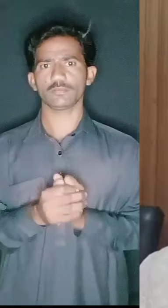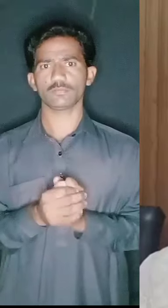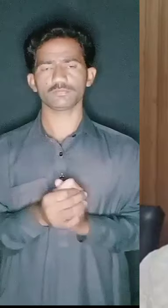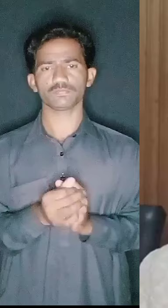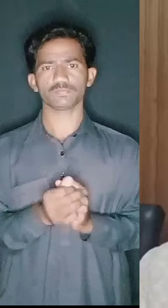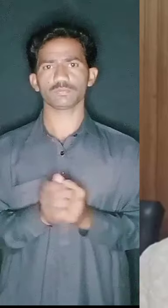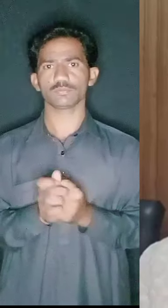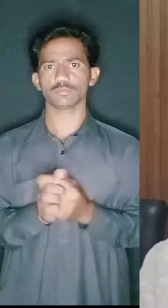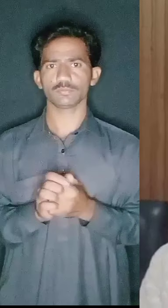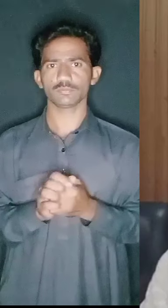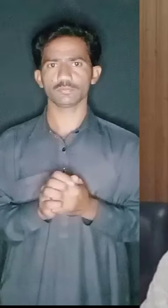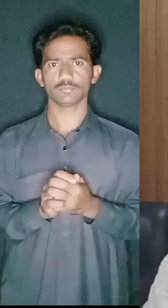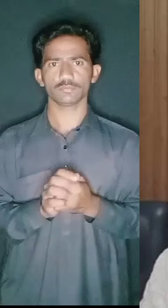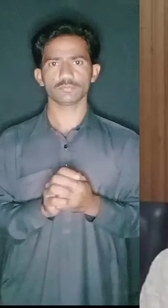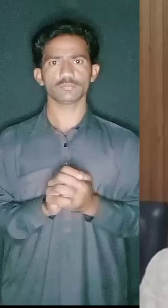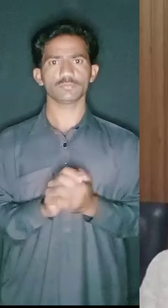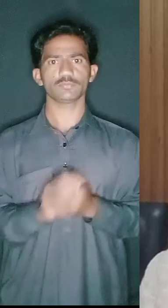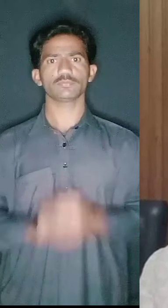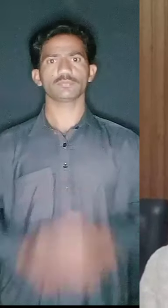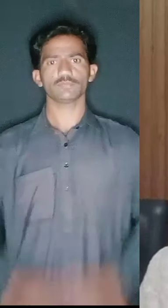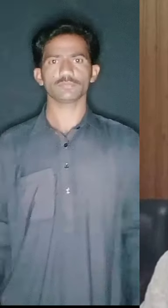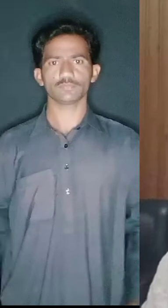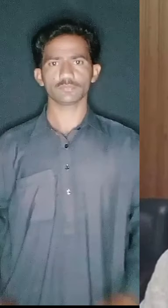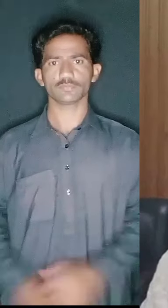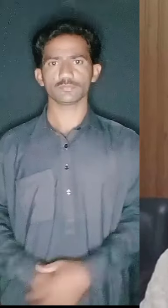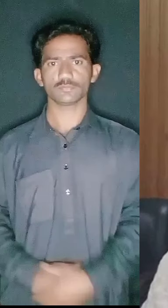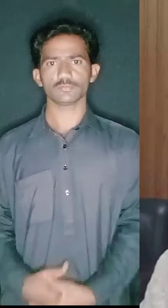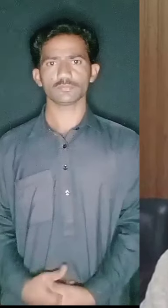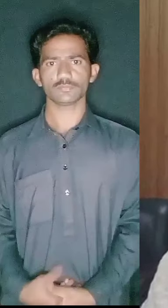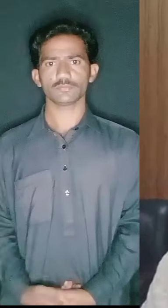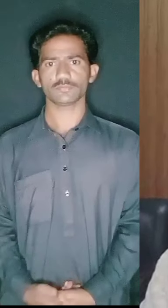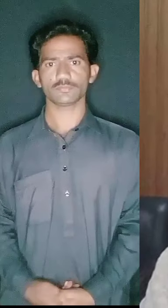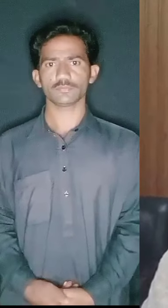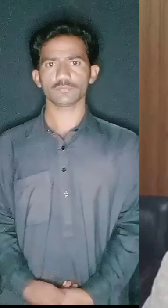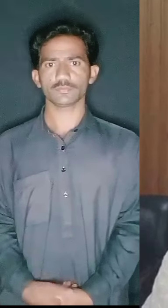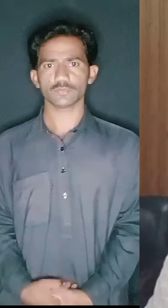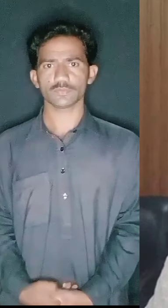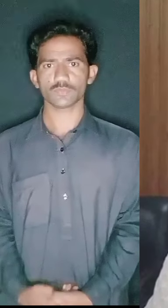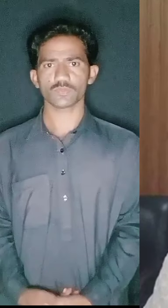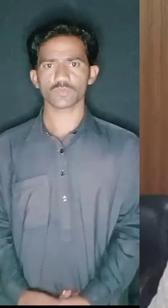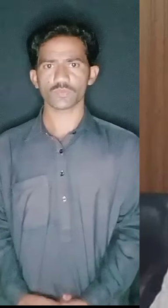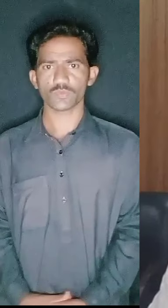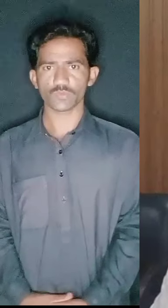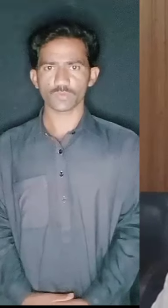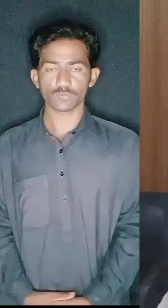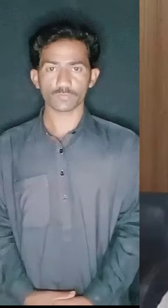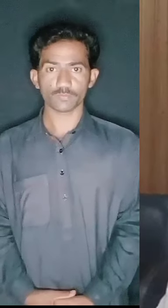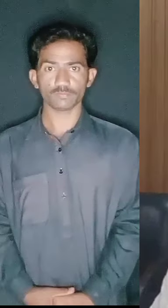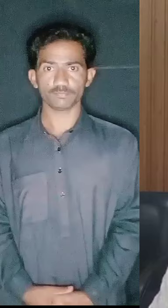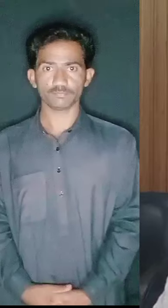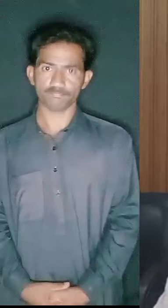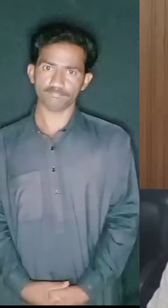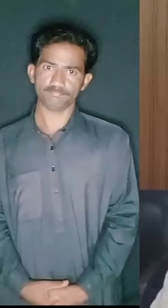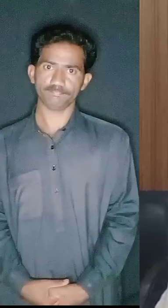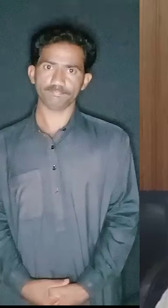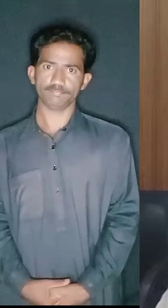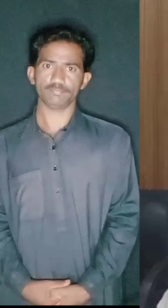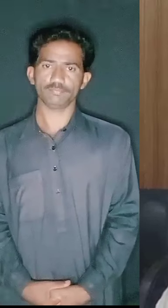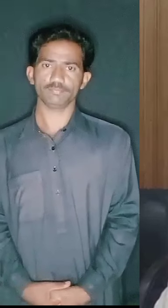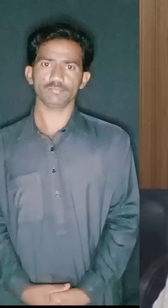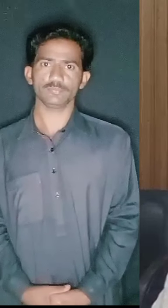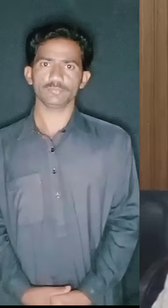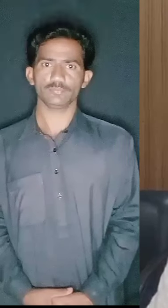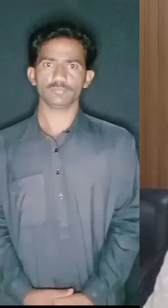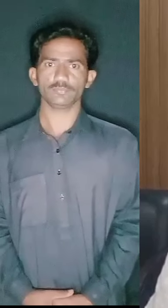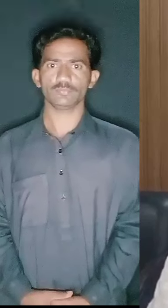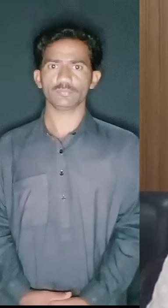गया। तो ये जो लड़का है जिसके हाथों आपने अपने शोहर को ख़त्म करवाया, उससे आपका क्या रिश्ता था? प्यार करते थे